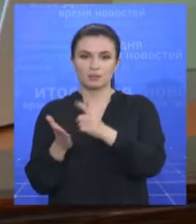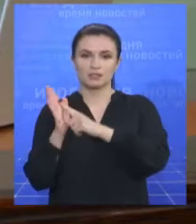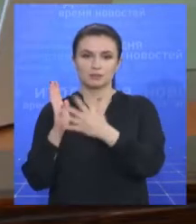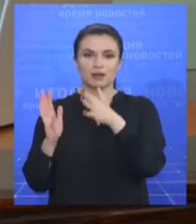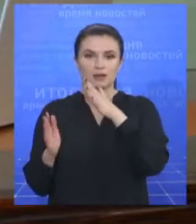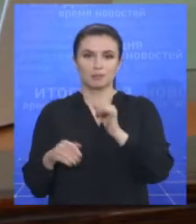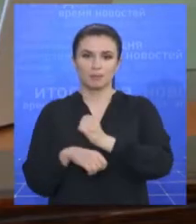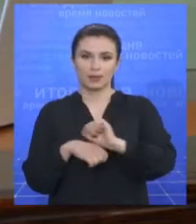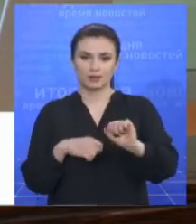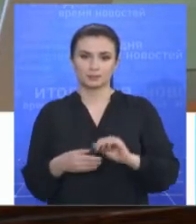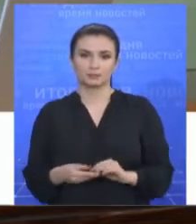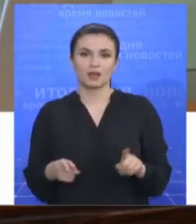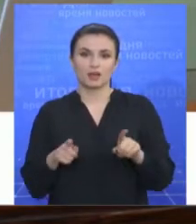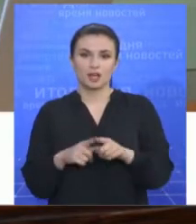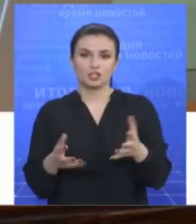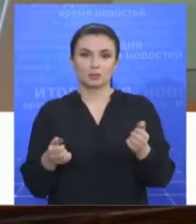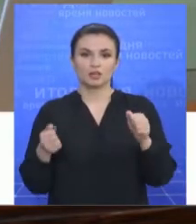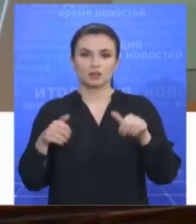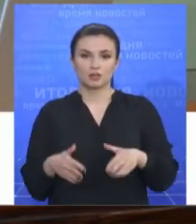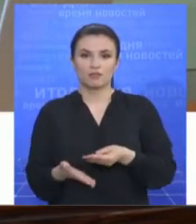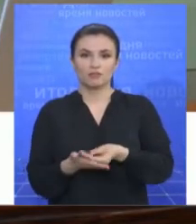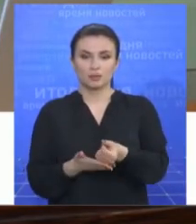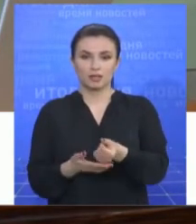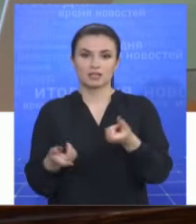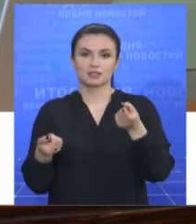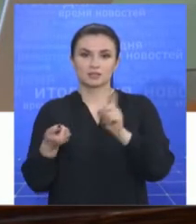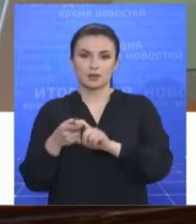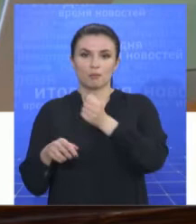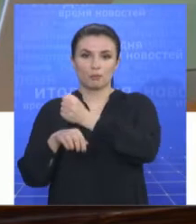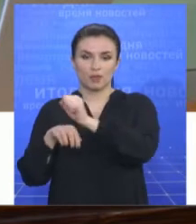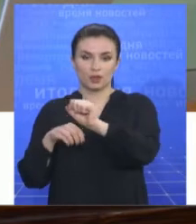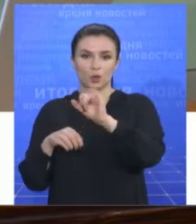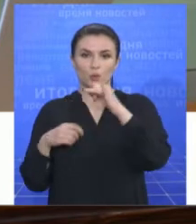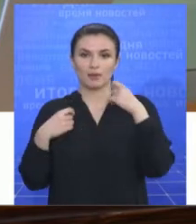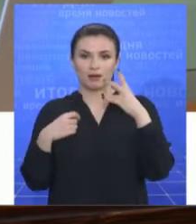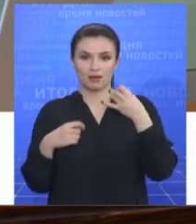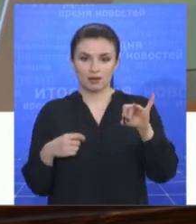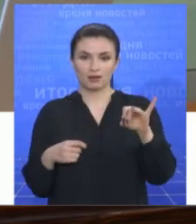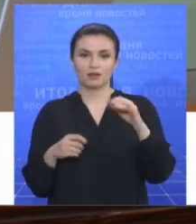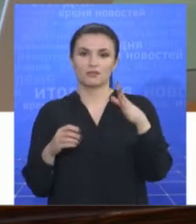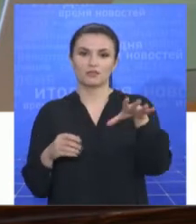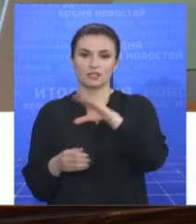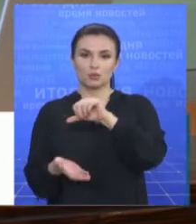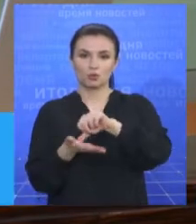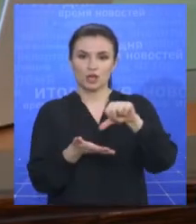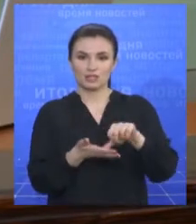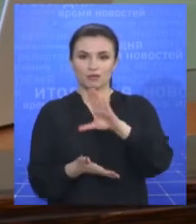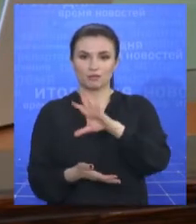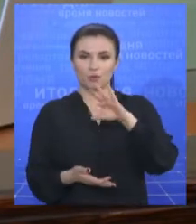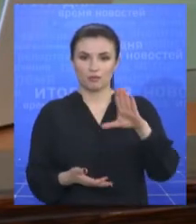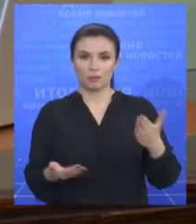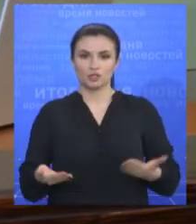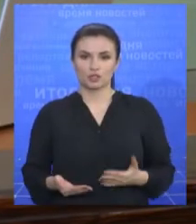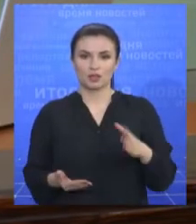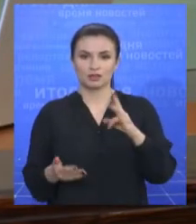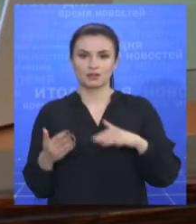Победы. Я также принял решение выплатить к юбилею всем инвалидам и участникам Великой Отечественной войны,